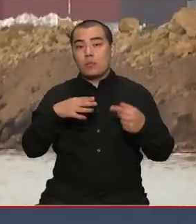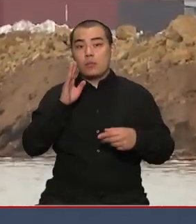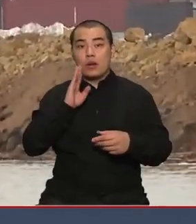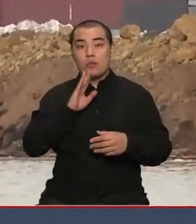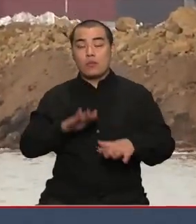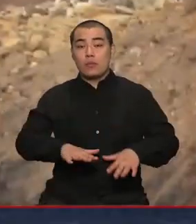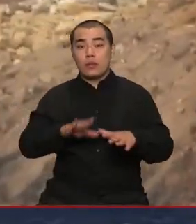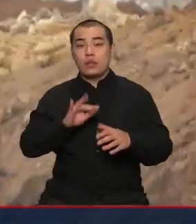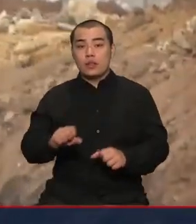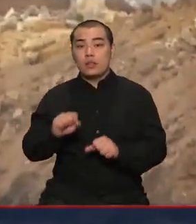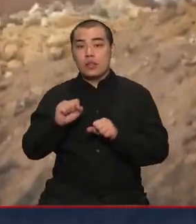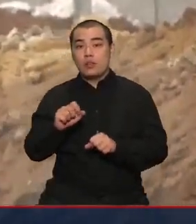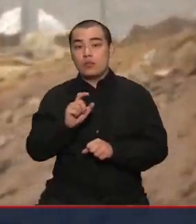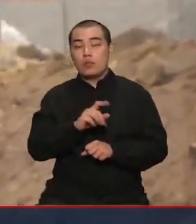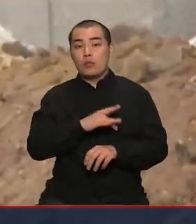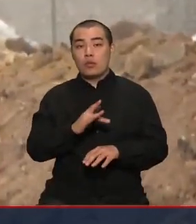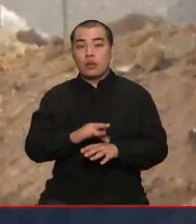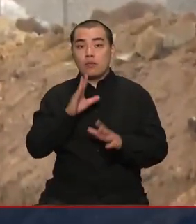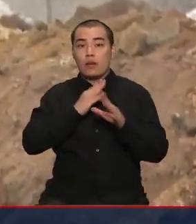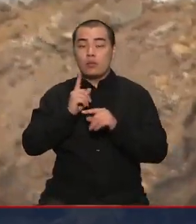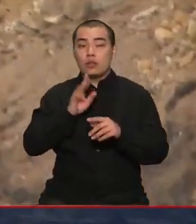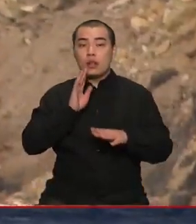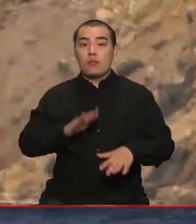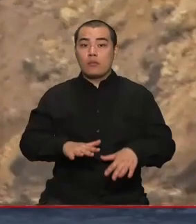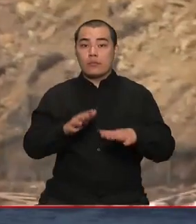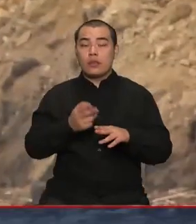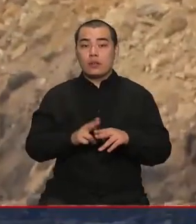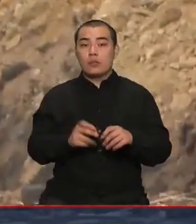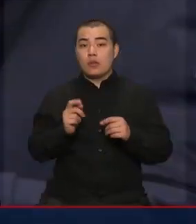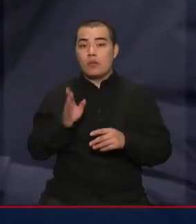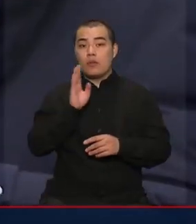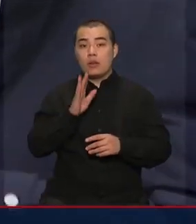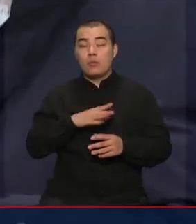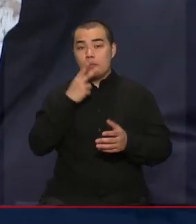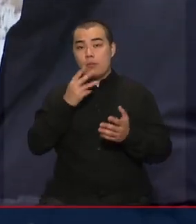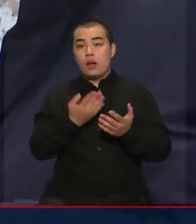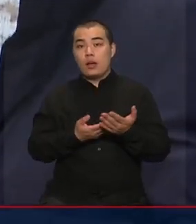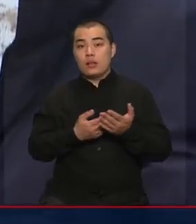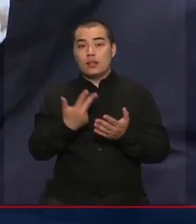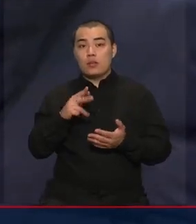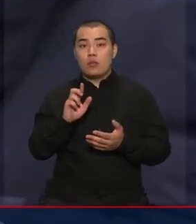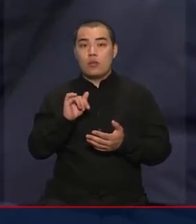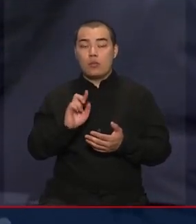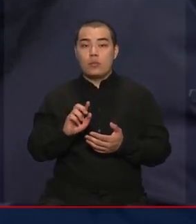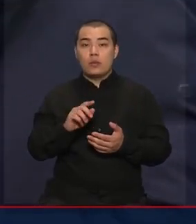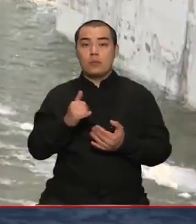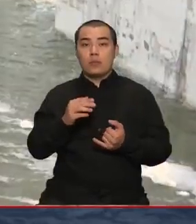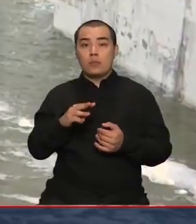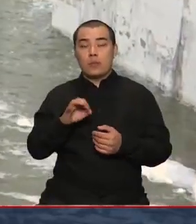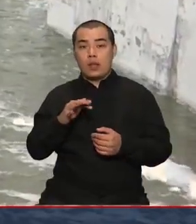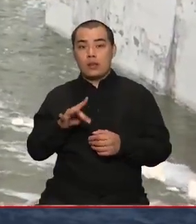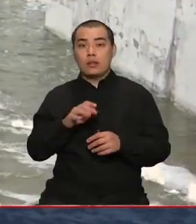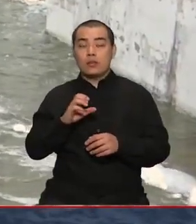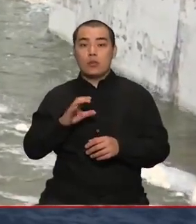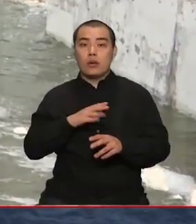паводковых вод и защиты города от возможного наводнения. Там сброс воды составляет 30 кубометров в секунду. Сегодня объем